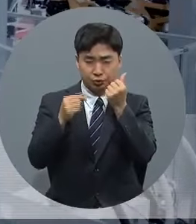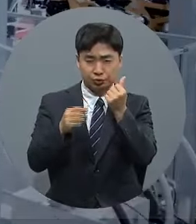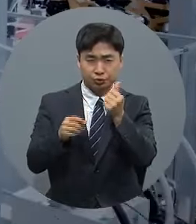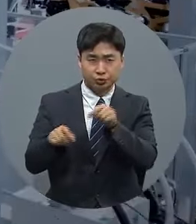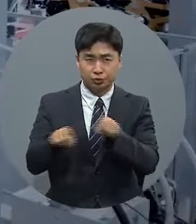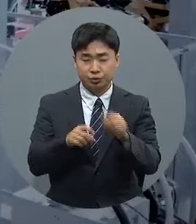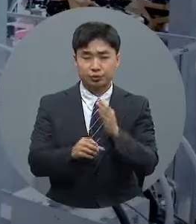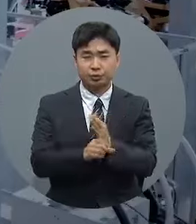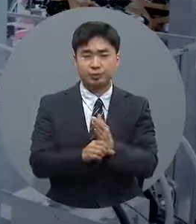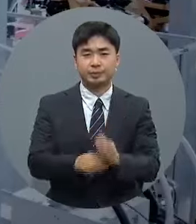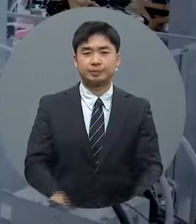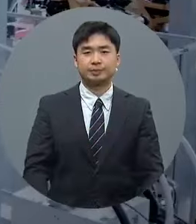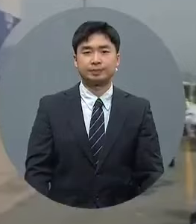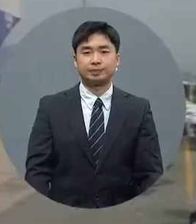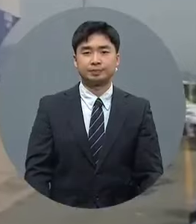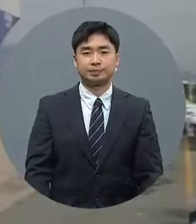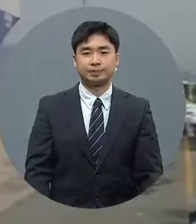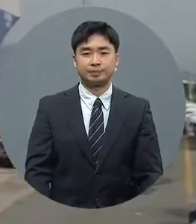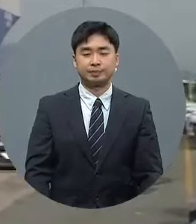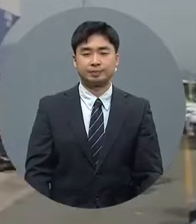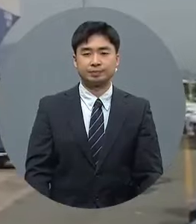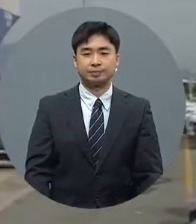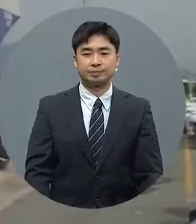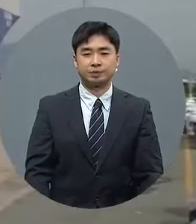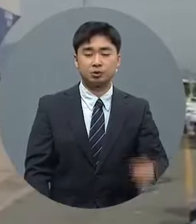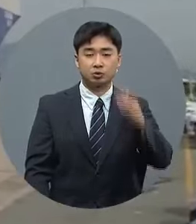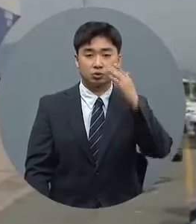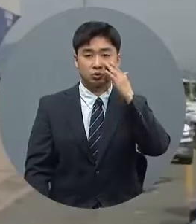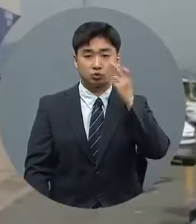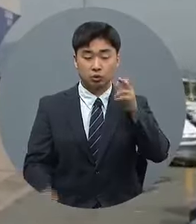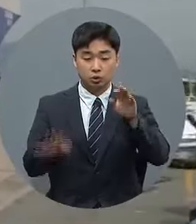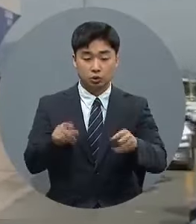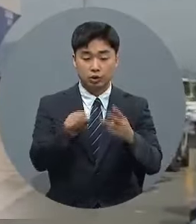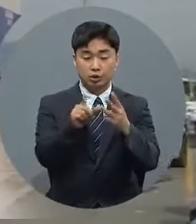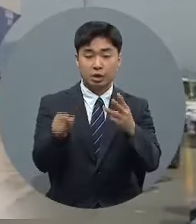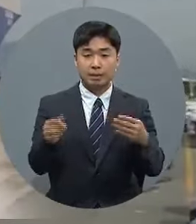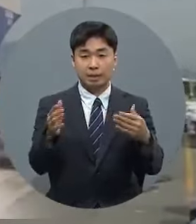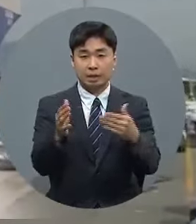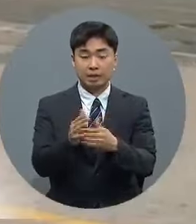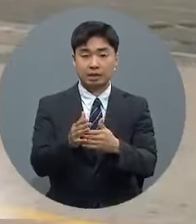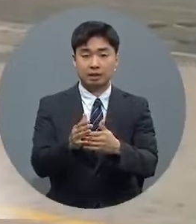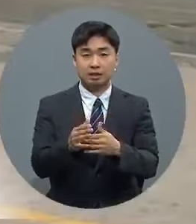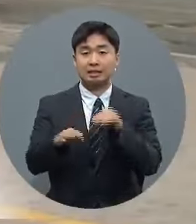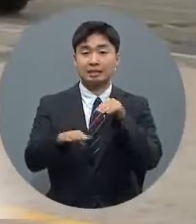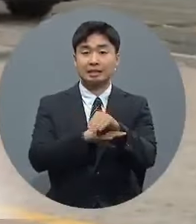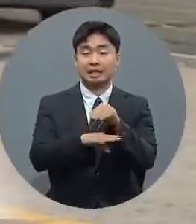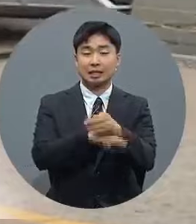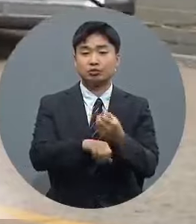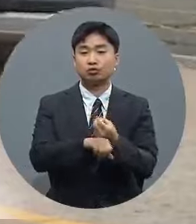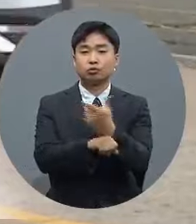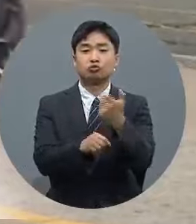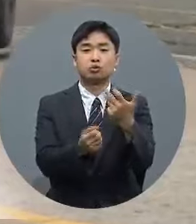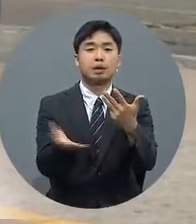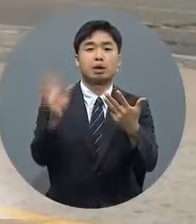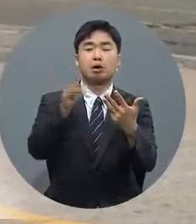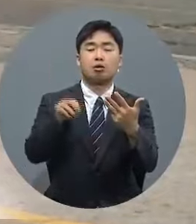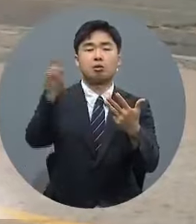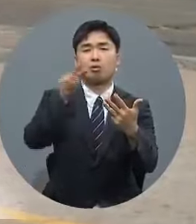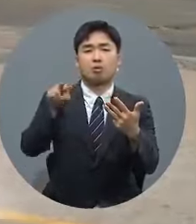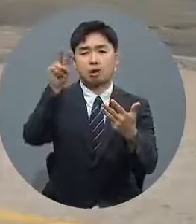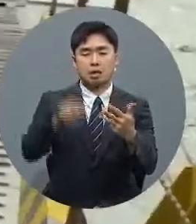이상국 기자입니다 울산의 올해 1분기 자동차 수출액은 68억 달러 역대